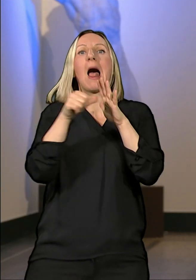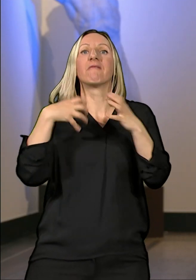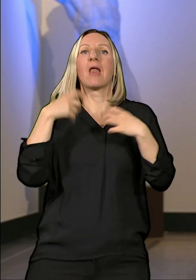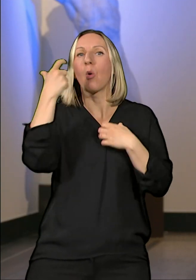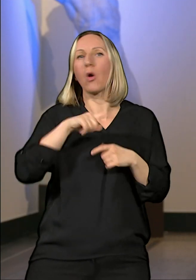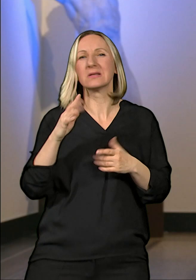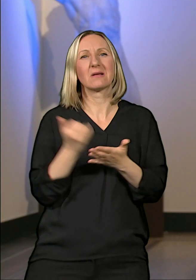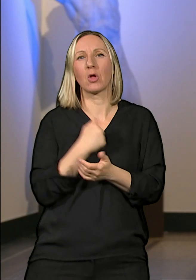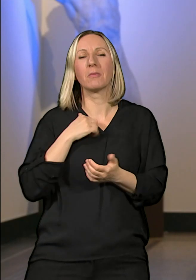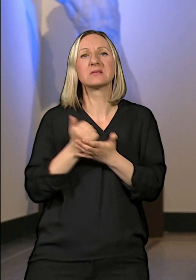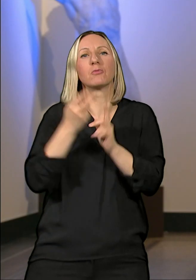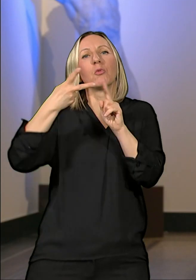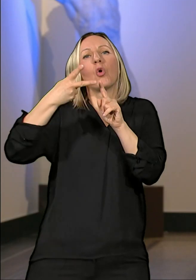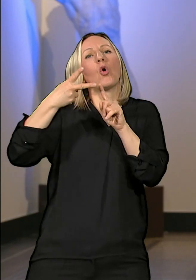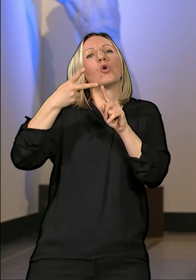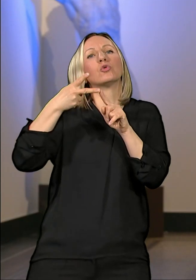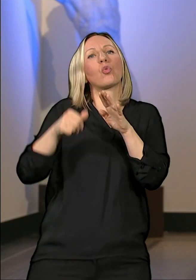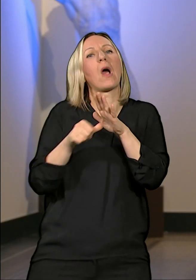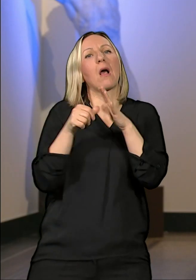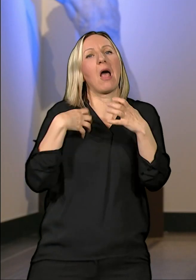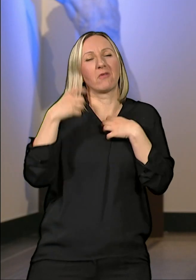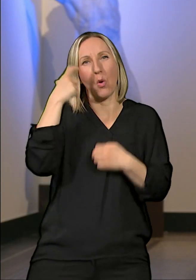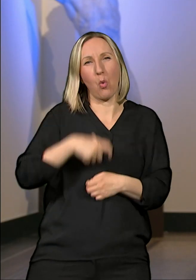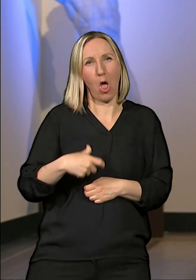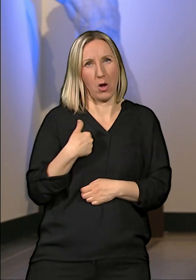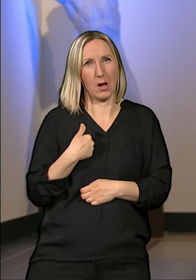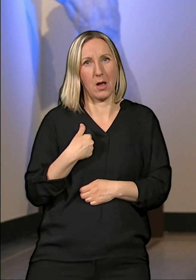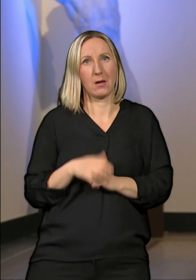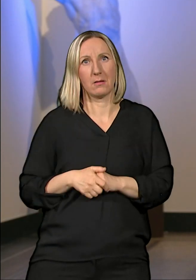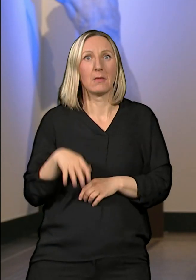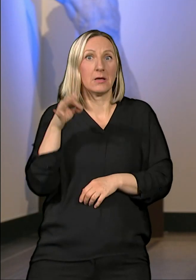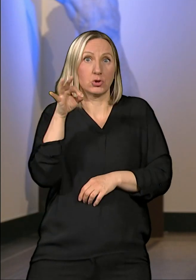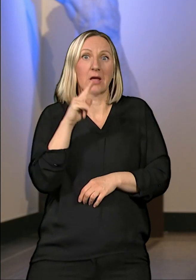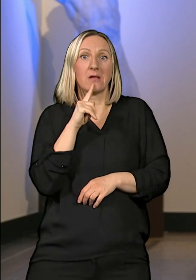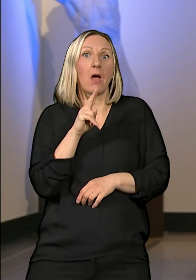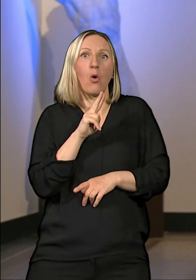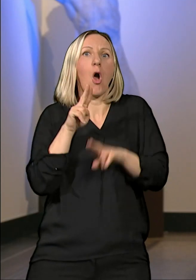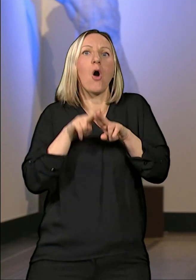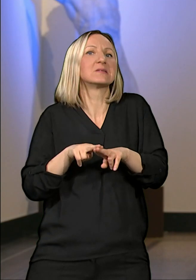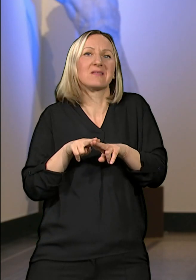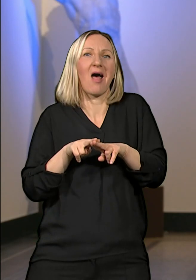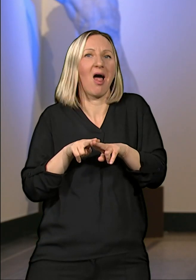glavnu ulogu, dobio sam drugu glavnu. To je jedina koja je ostala nedodeljena.